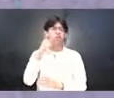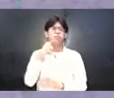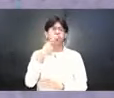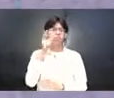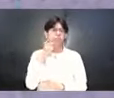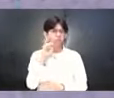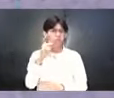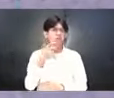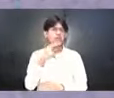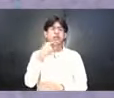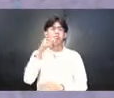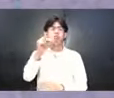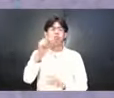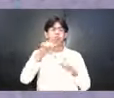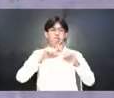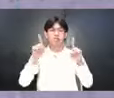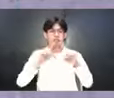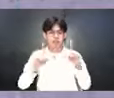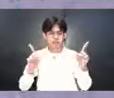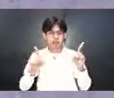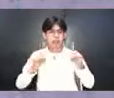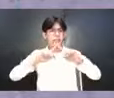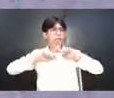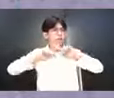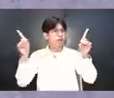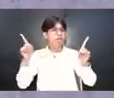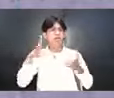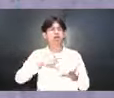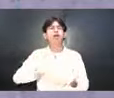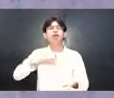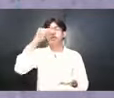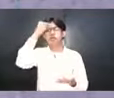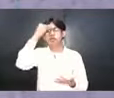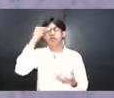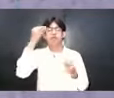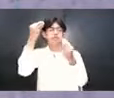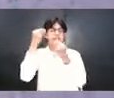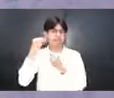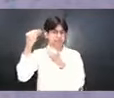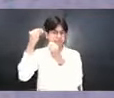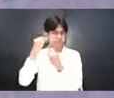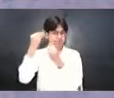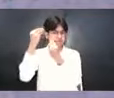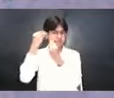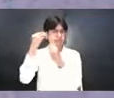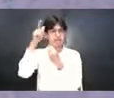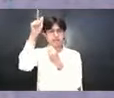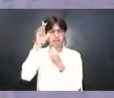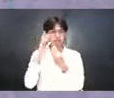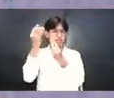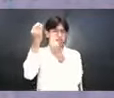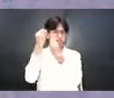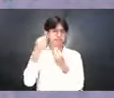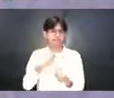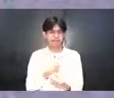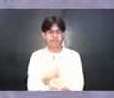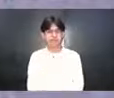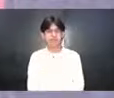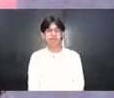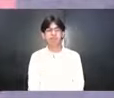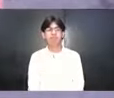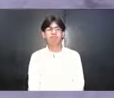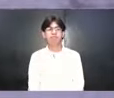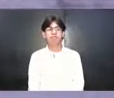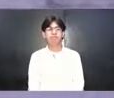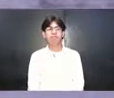at it as something that God is telling you, tinuturuan kita. Kaya pag